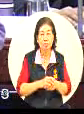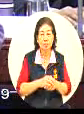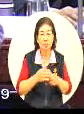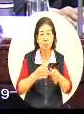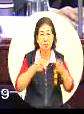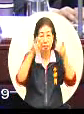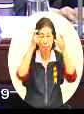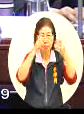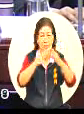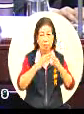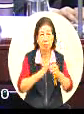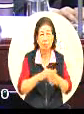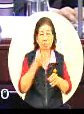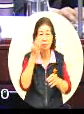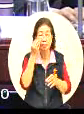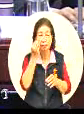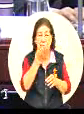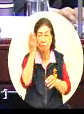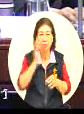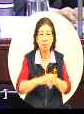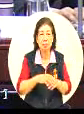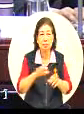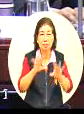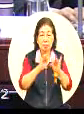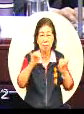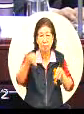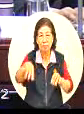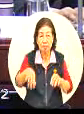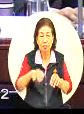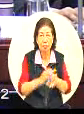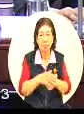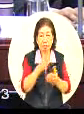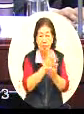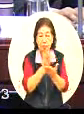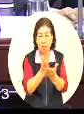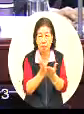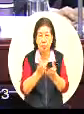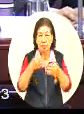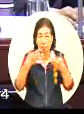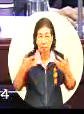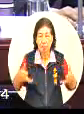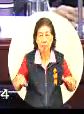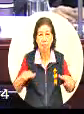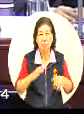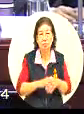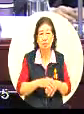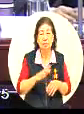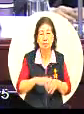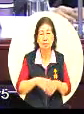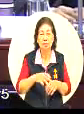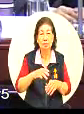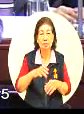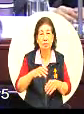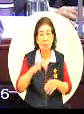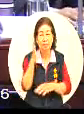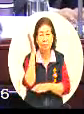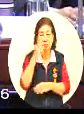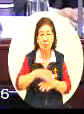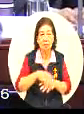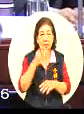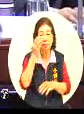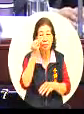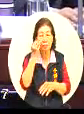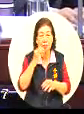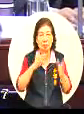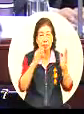观光地点吼，啊，要安怎让伊多元化？啊，这咱市政府观光局一直做真